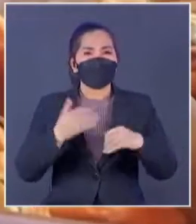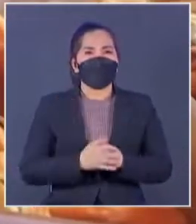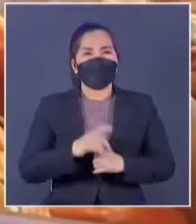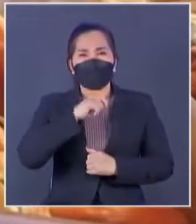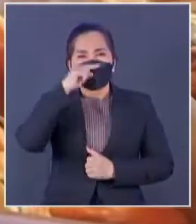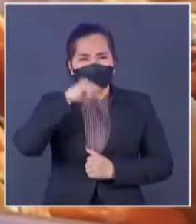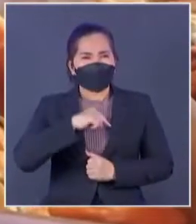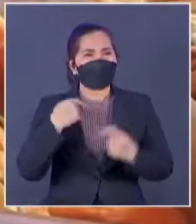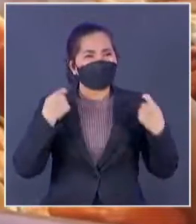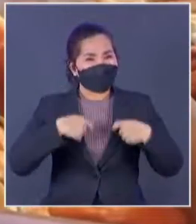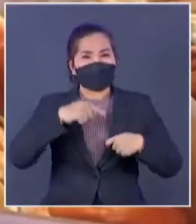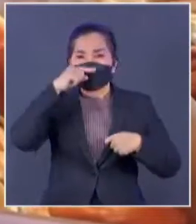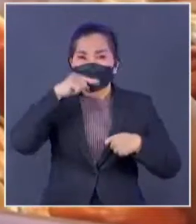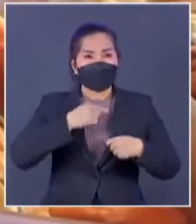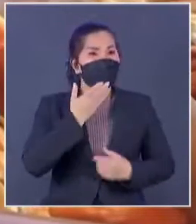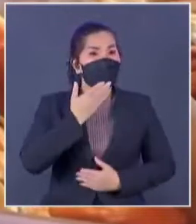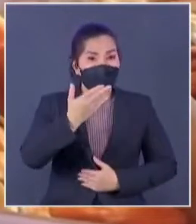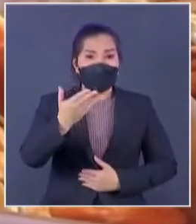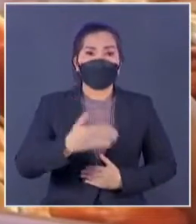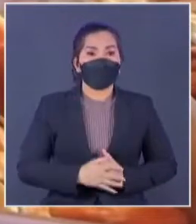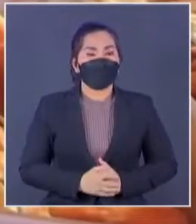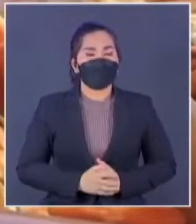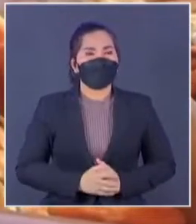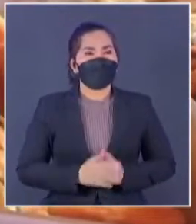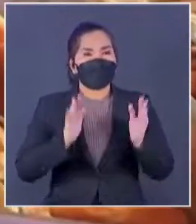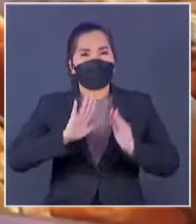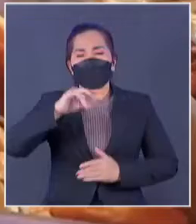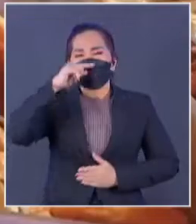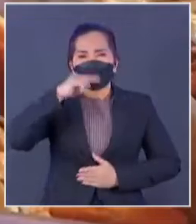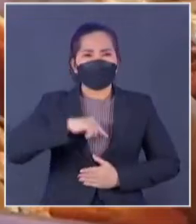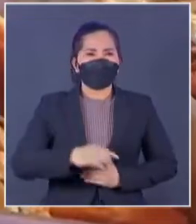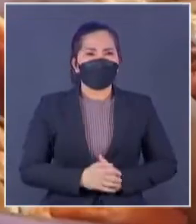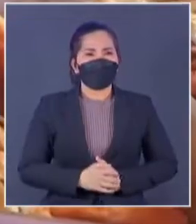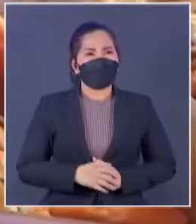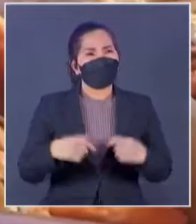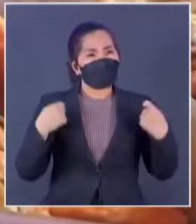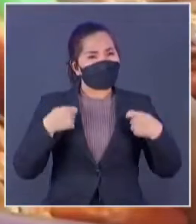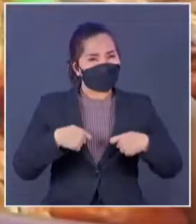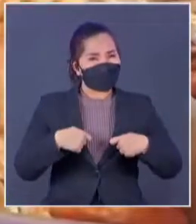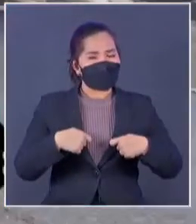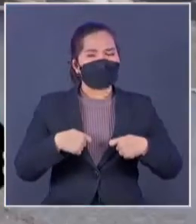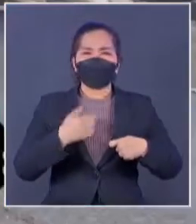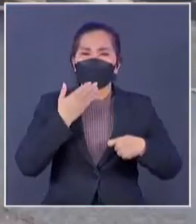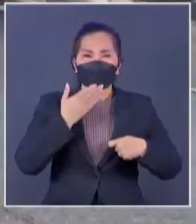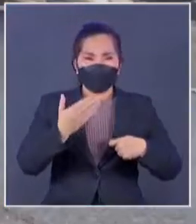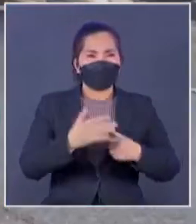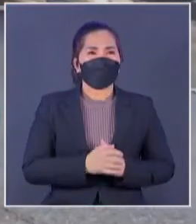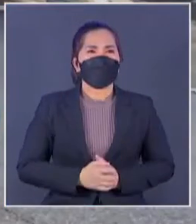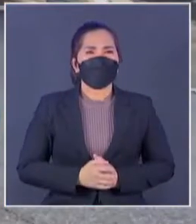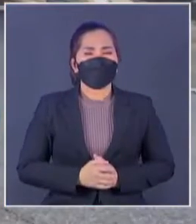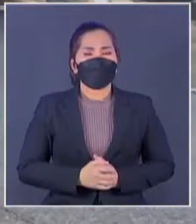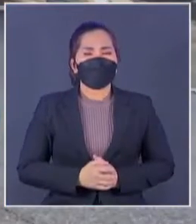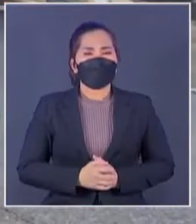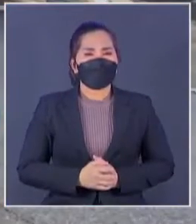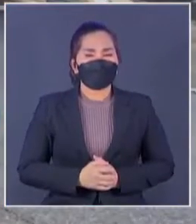อาหารไทยแล้วเธอใส่ชุดผ้าไหมตลอดนะ คงเอกลักษณ์ความเป็นไทย ถูกต้องเธอใส่ชุดความเป็นไทยแบบนี้แหละครับไปเผยแพร่แล้ว